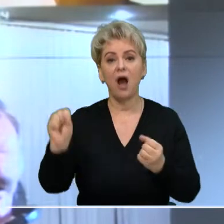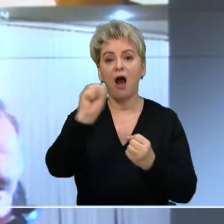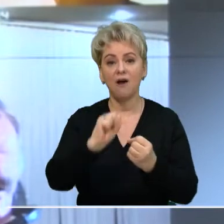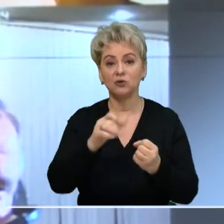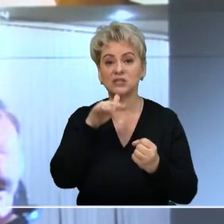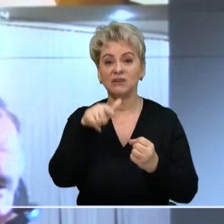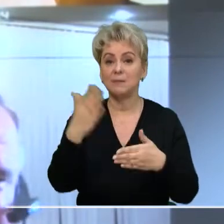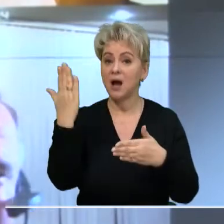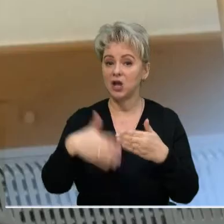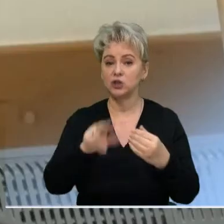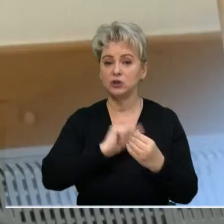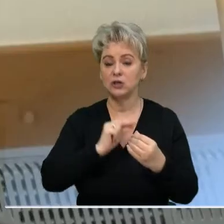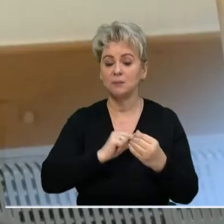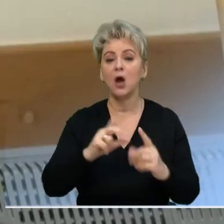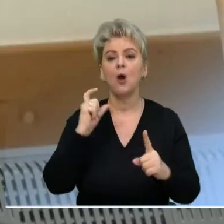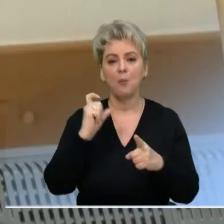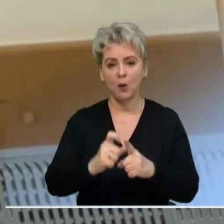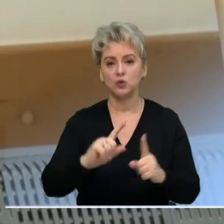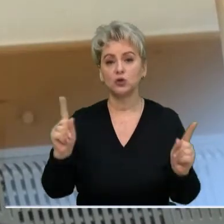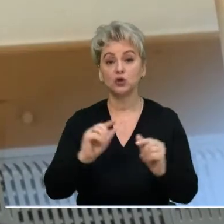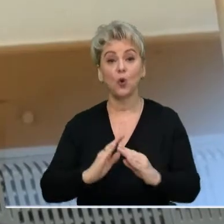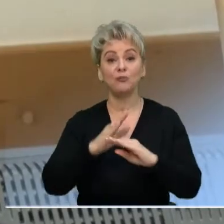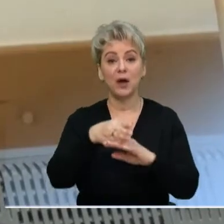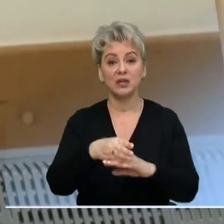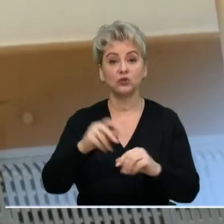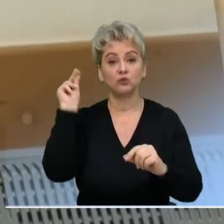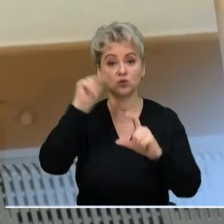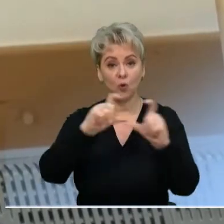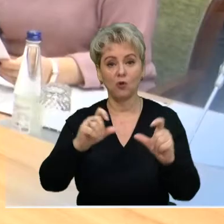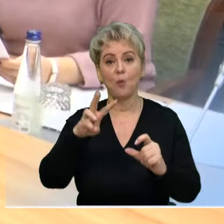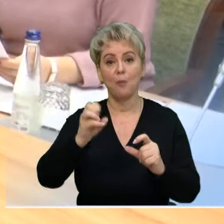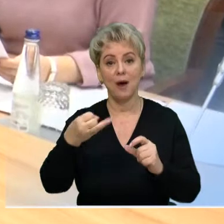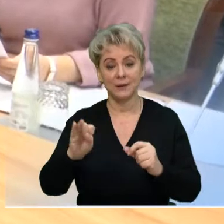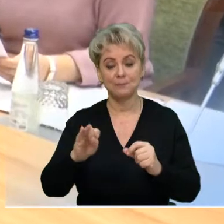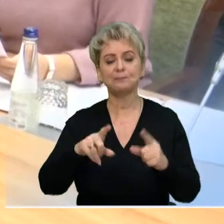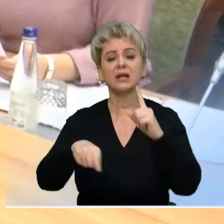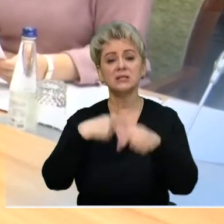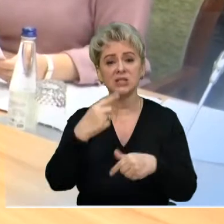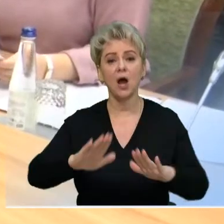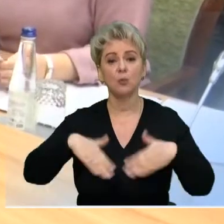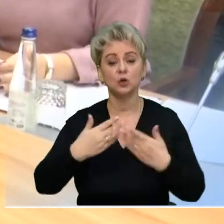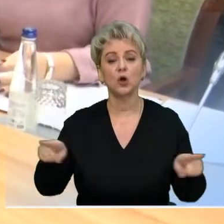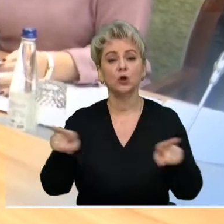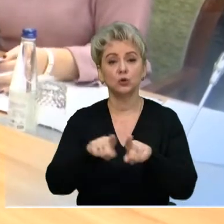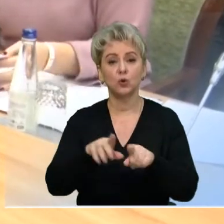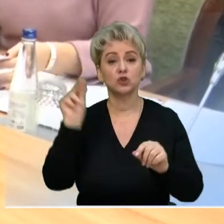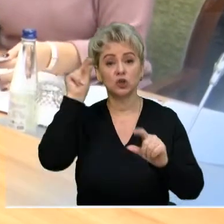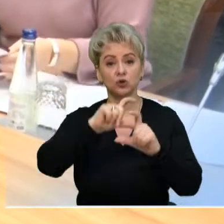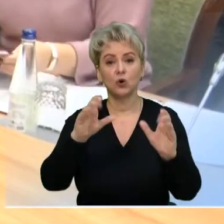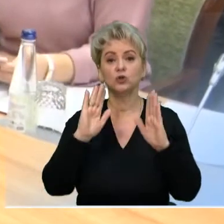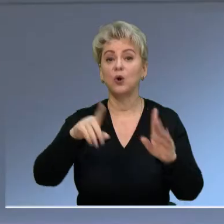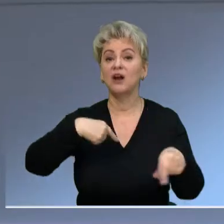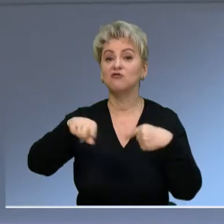август сроком окончания работ и пообещал, что заедет в учебное заведение в мае. Следующее обращение тоже по школе,